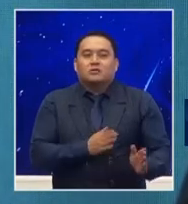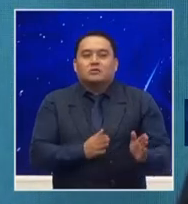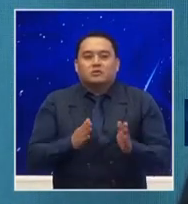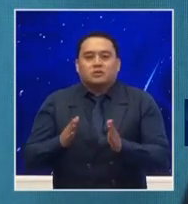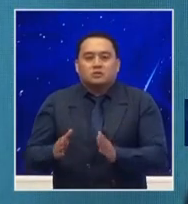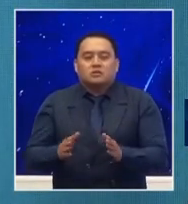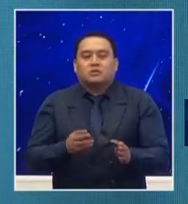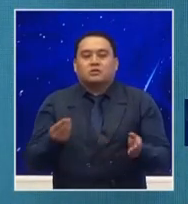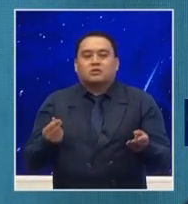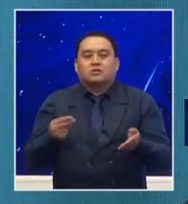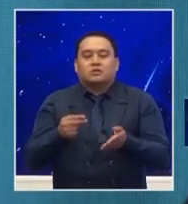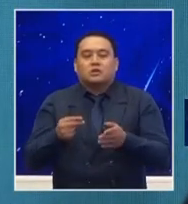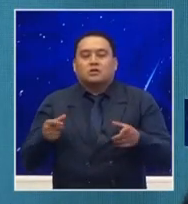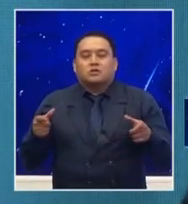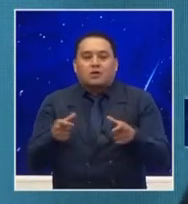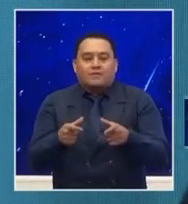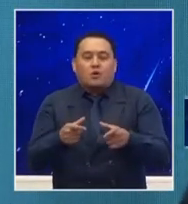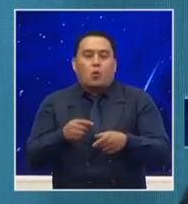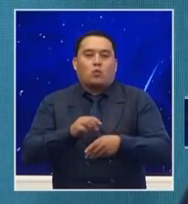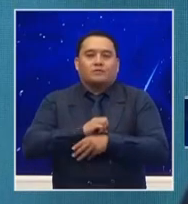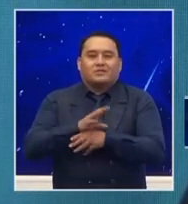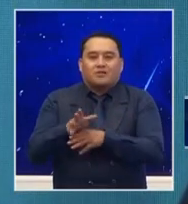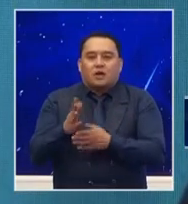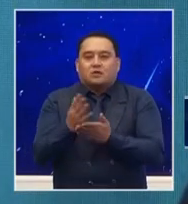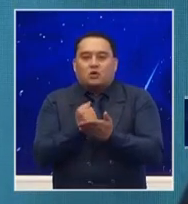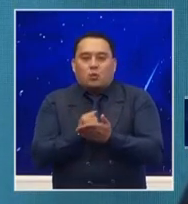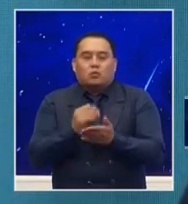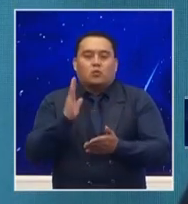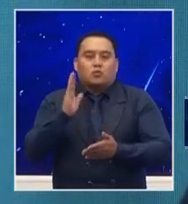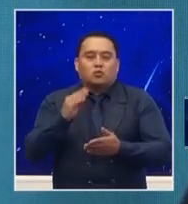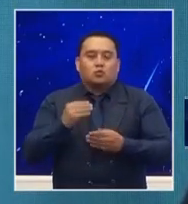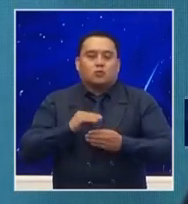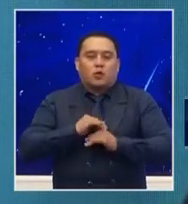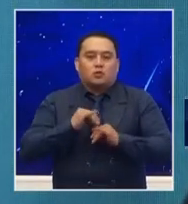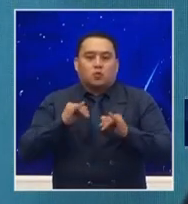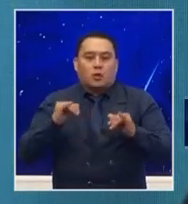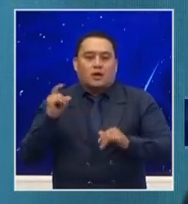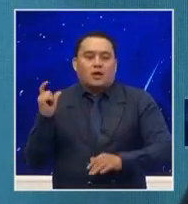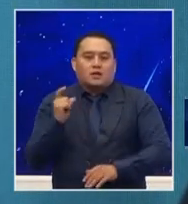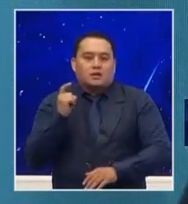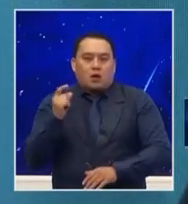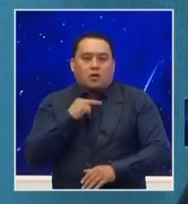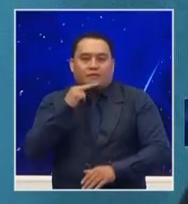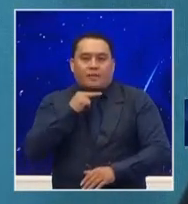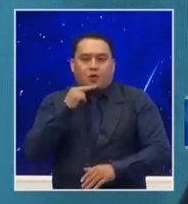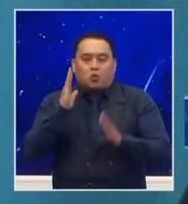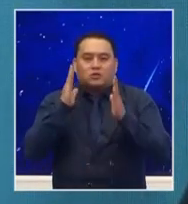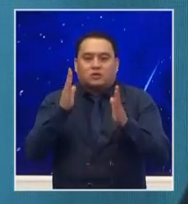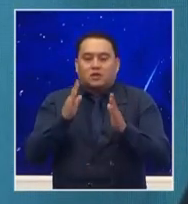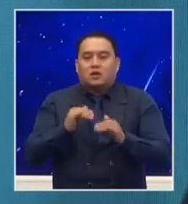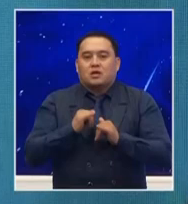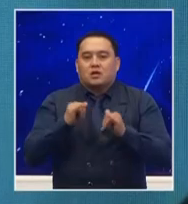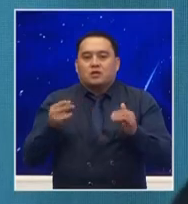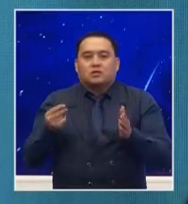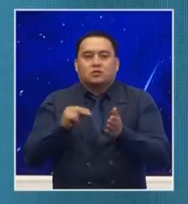Стабилизация эпидемиологической ситуации в стране, а также дальнейшее ее сохранение будет значительно способствовать росту экономики. Прошу обратить внимание на повышенные темпы